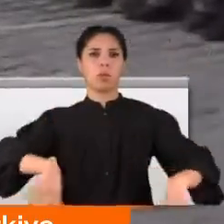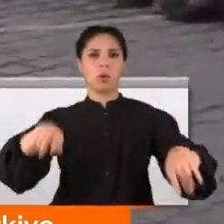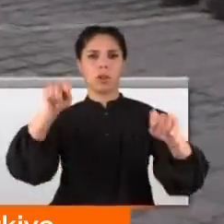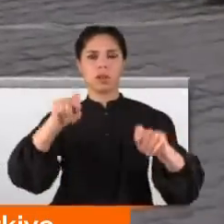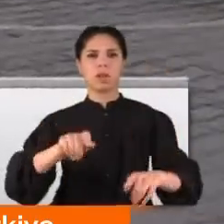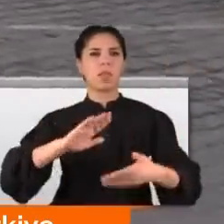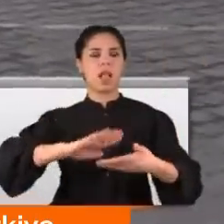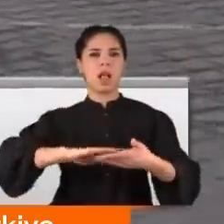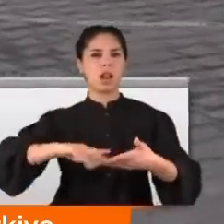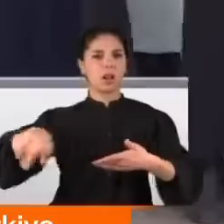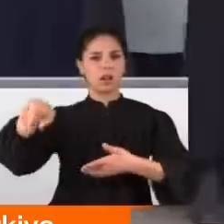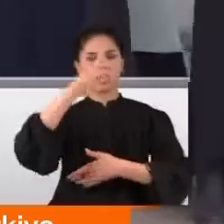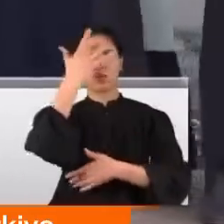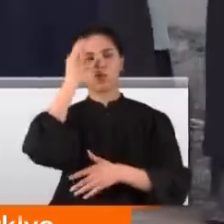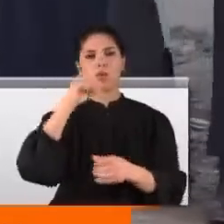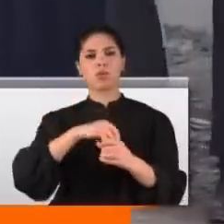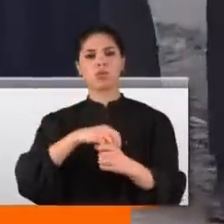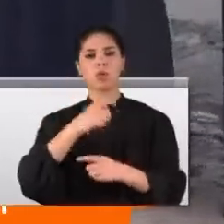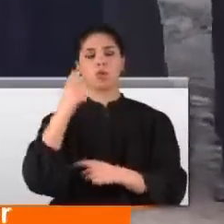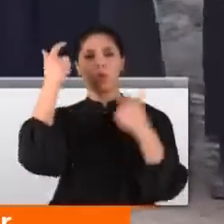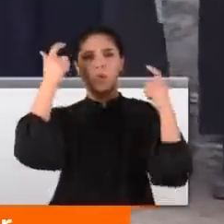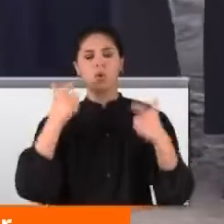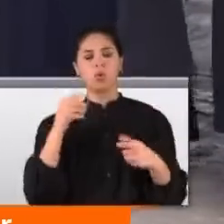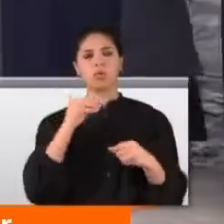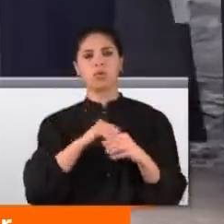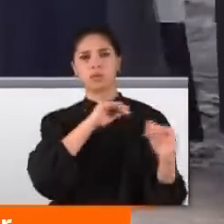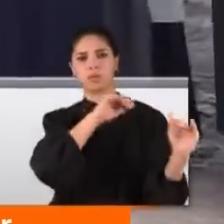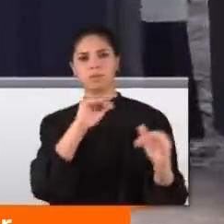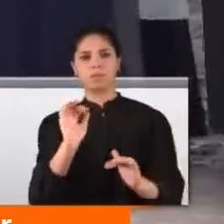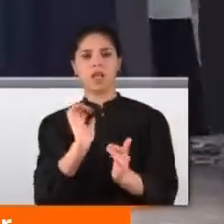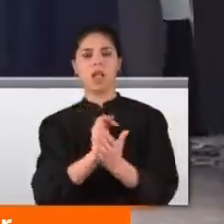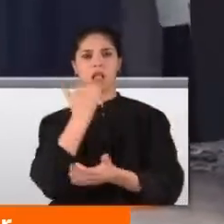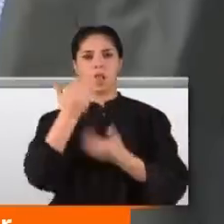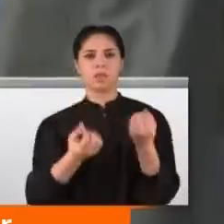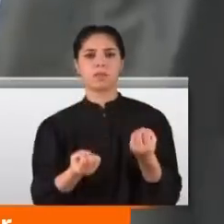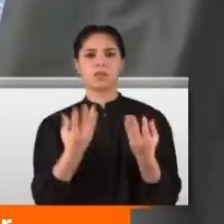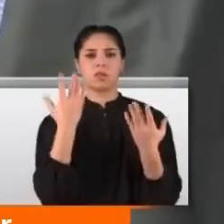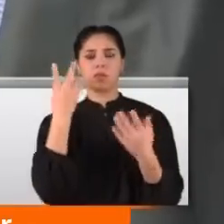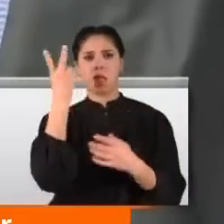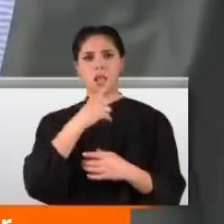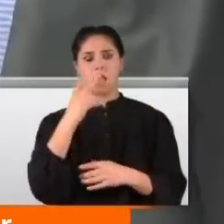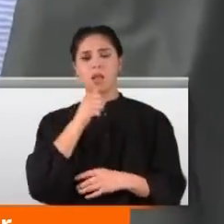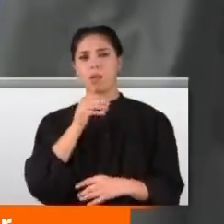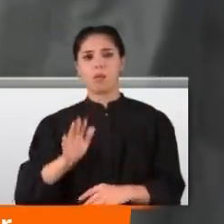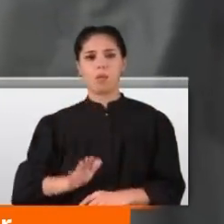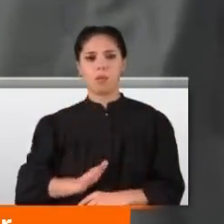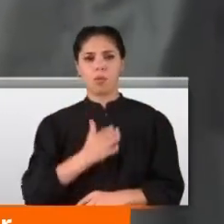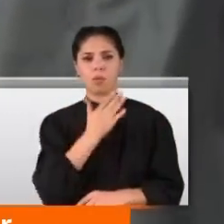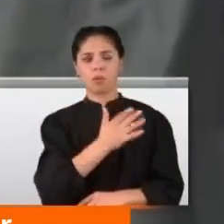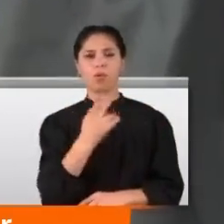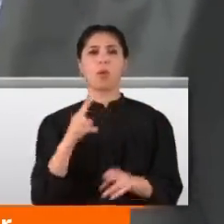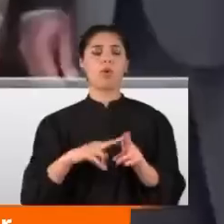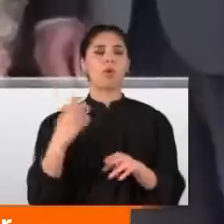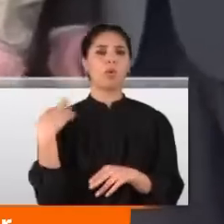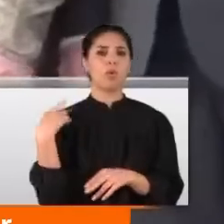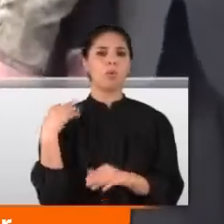Silah arkadaşları şehide son görev için oradaydı. Ailesinin acısı tarifsizdi. Gözyaşlarına boğulan küçük oğlunu komutanlar